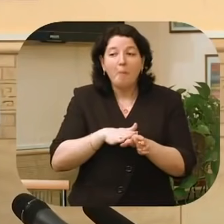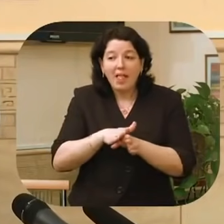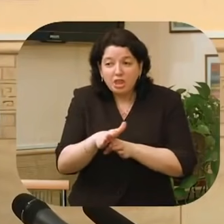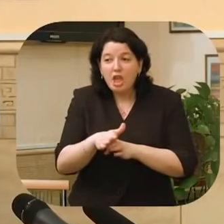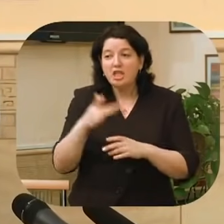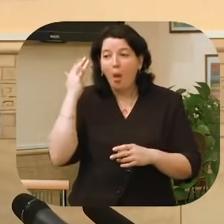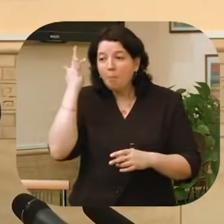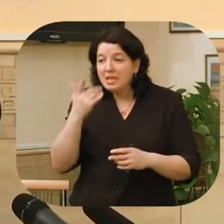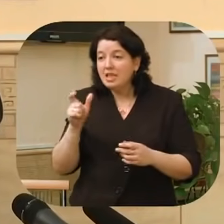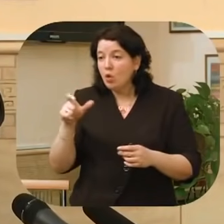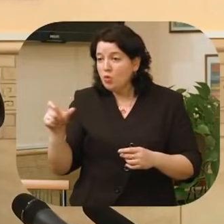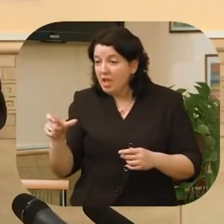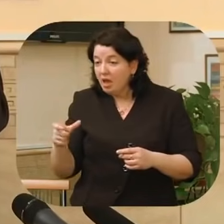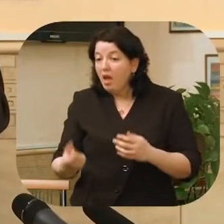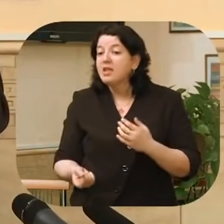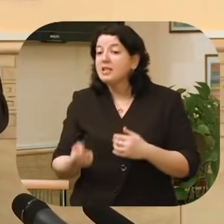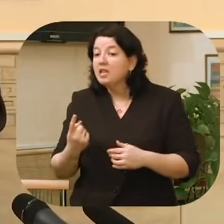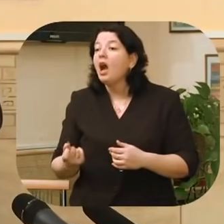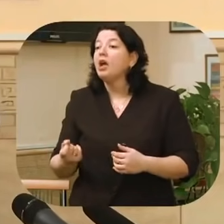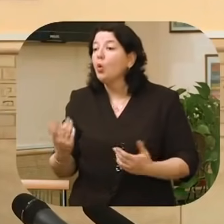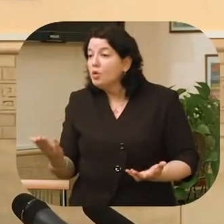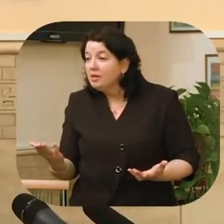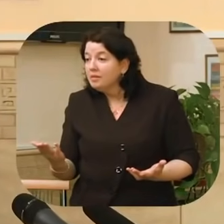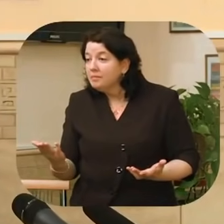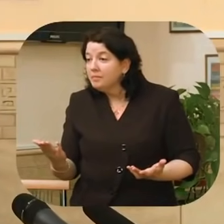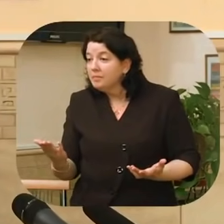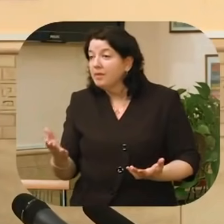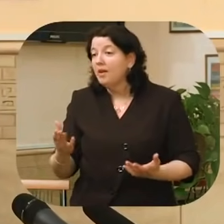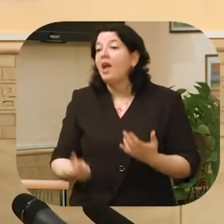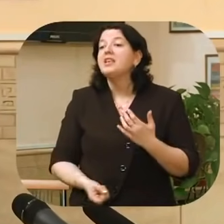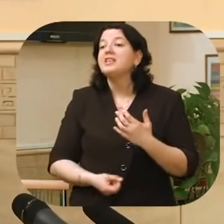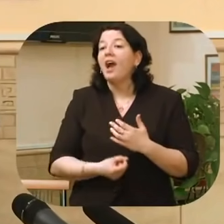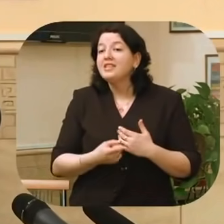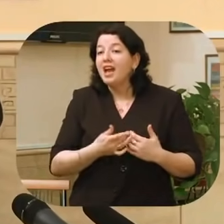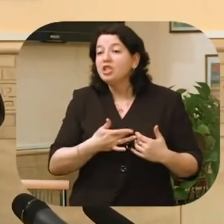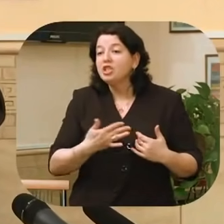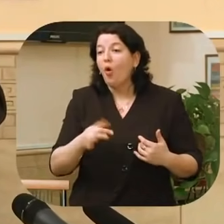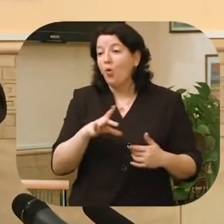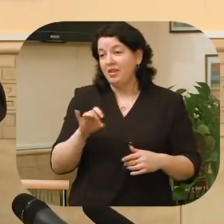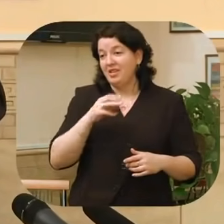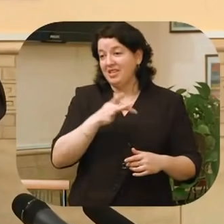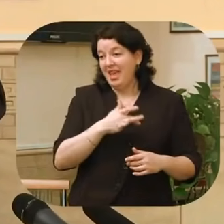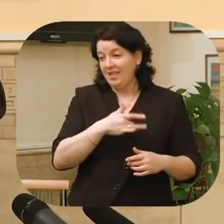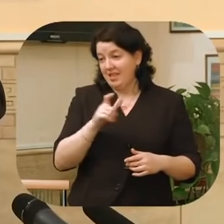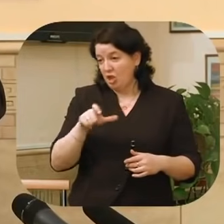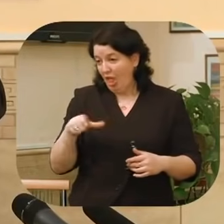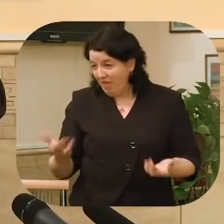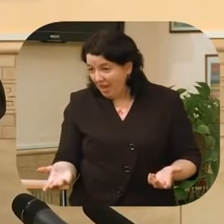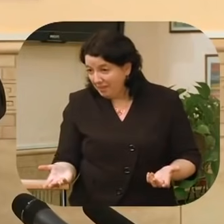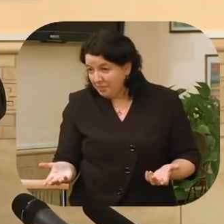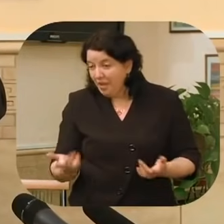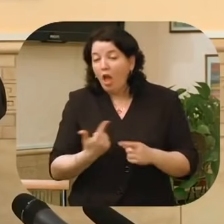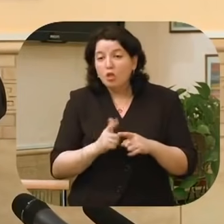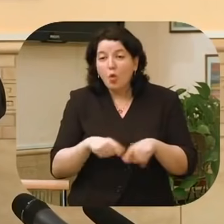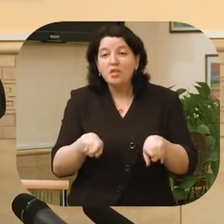Воплощением мысли, исходящей откуда? С чего мы начали? Исходящий из сердца человеческого. То